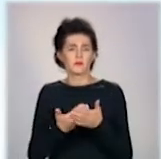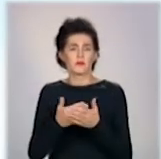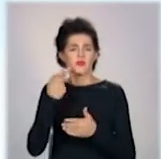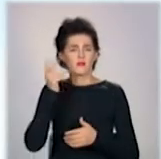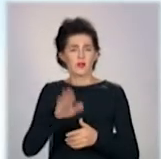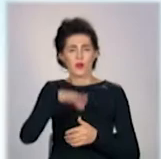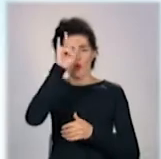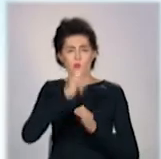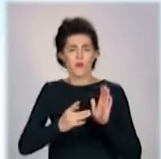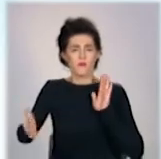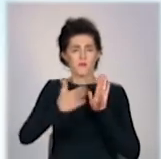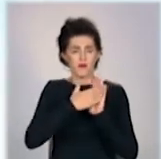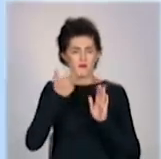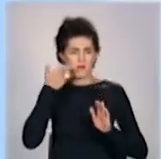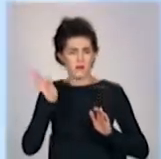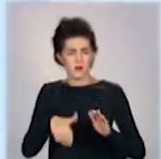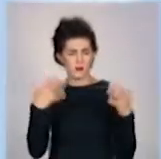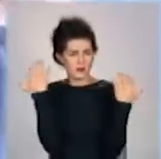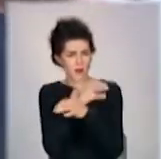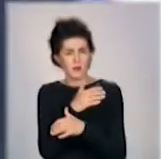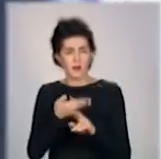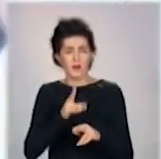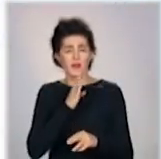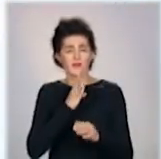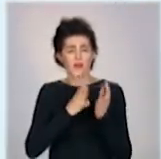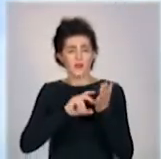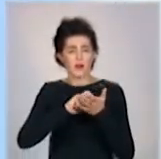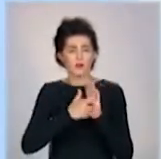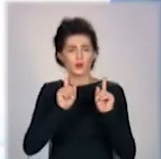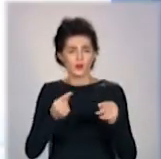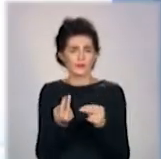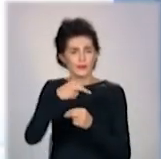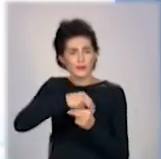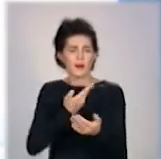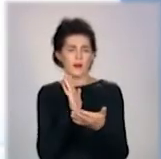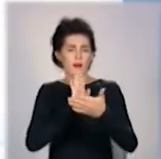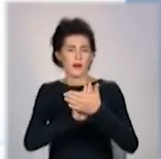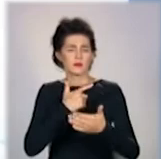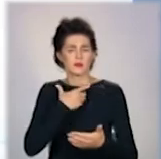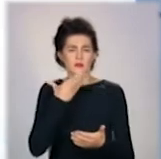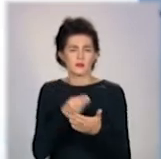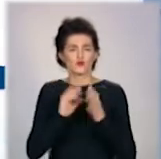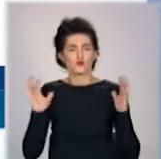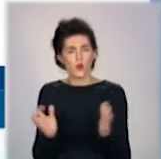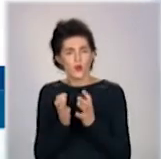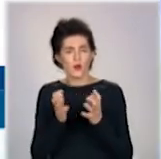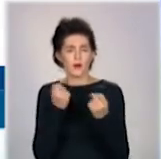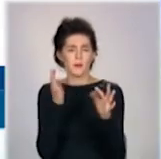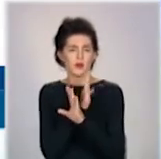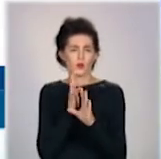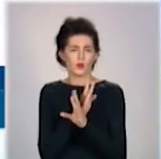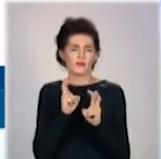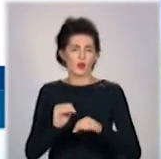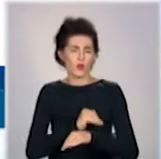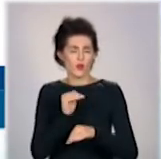постійно летять до скла. Дев'ятикласниця Поліна теж вирізала фігурки. Это в моих интересах сохранять природу. Это